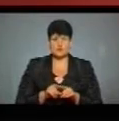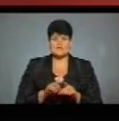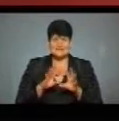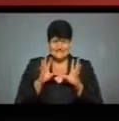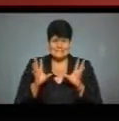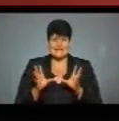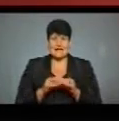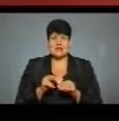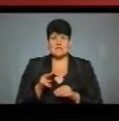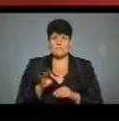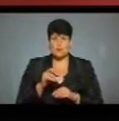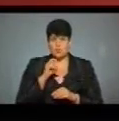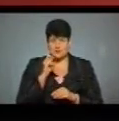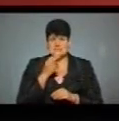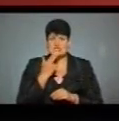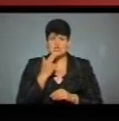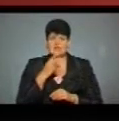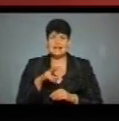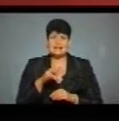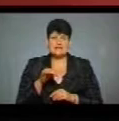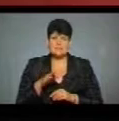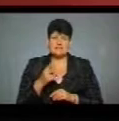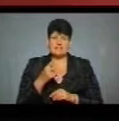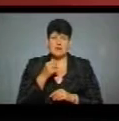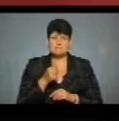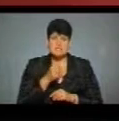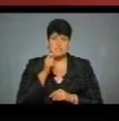загальні по Україні. За червень-липень, 2 місяці, в Україні